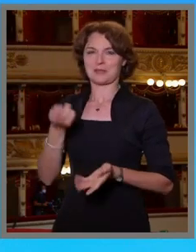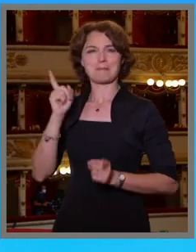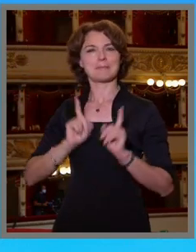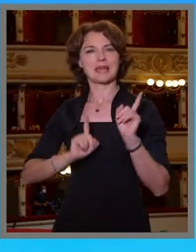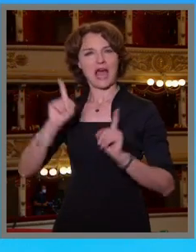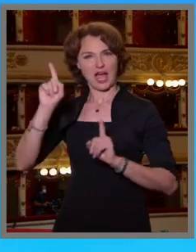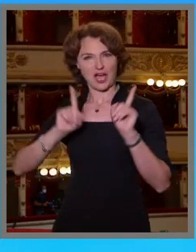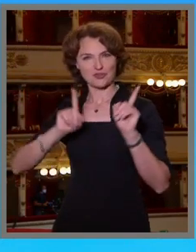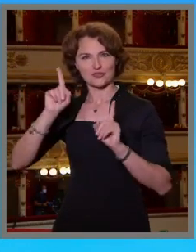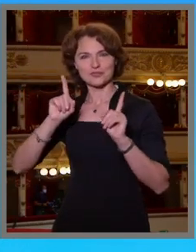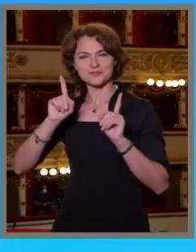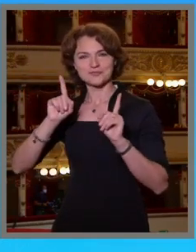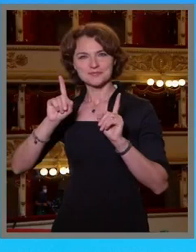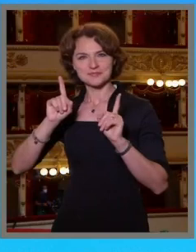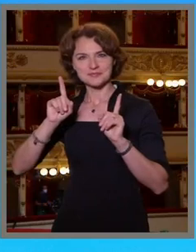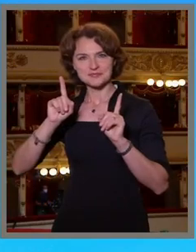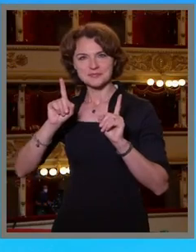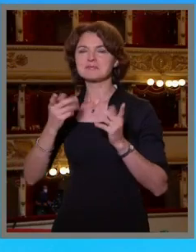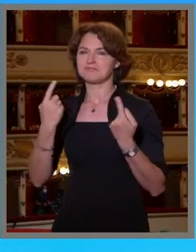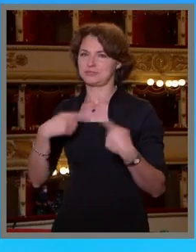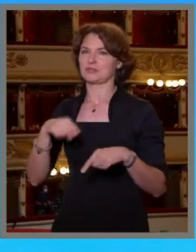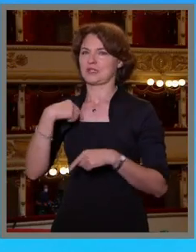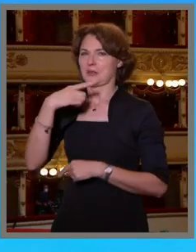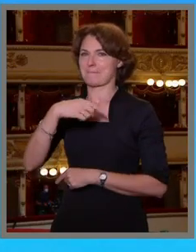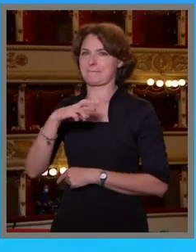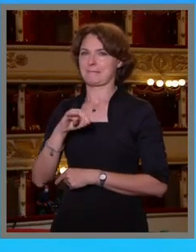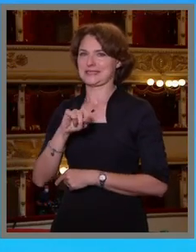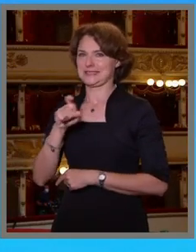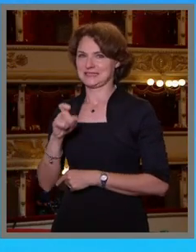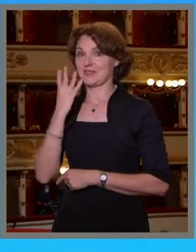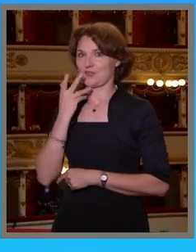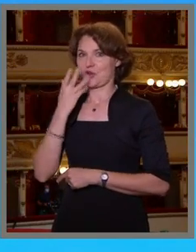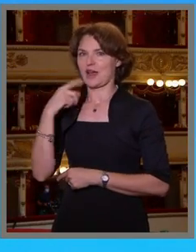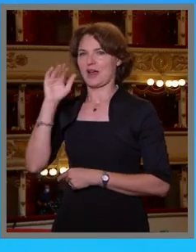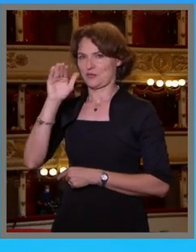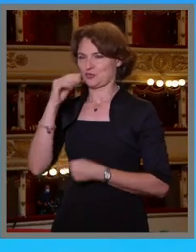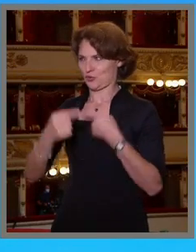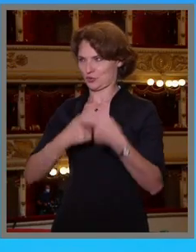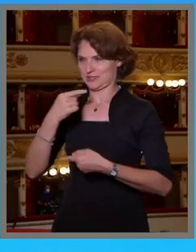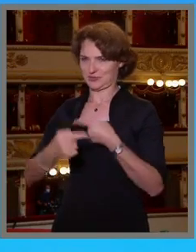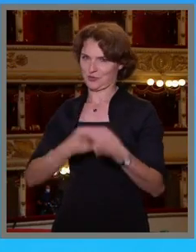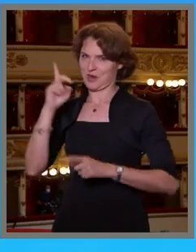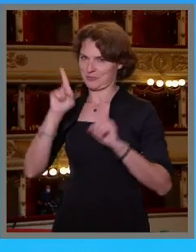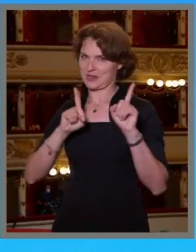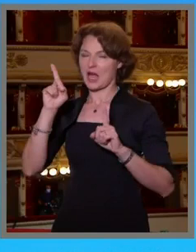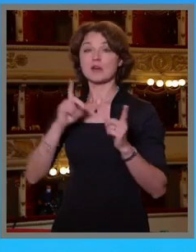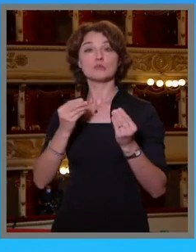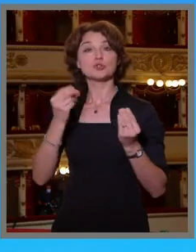giugno anche perché io farei che il pri continua se poi ad essere a milano è estremamente importante